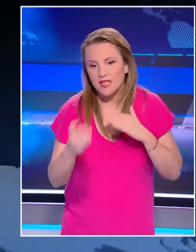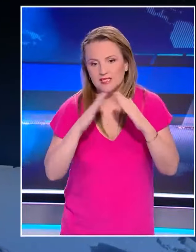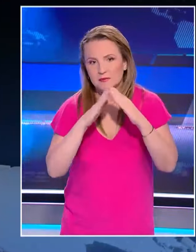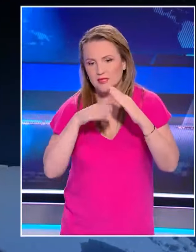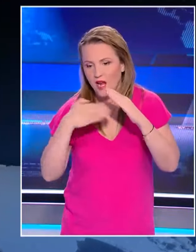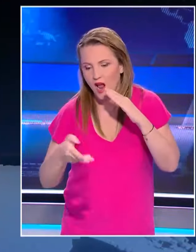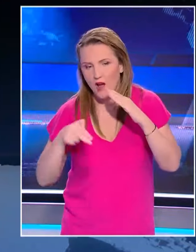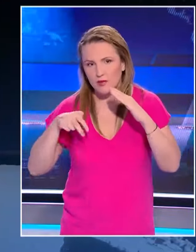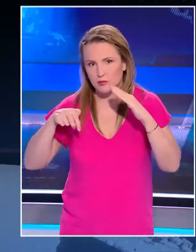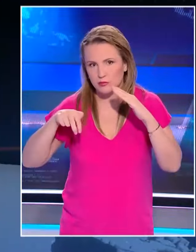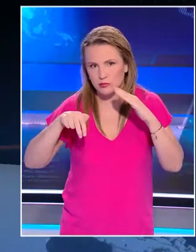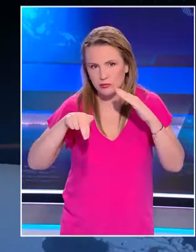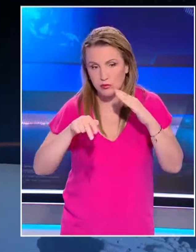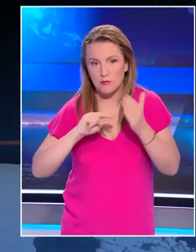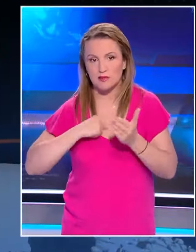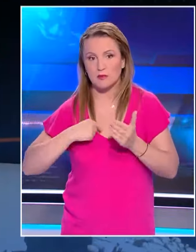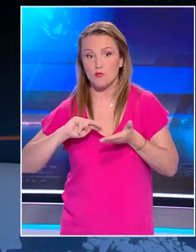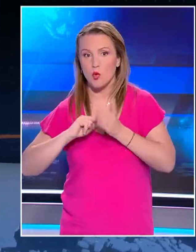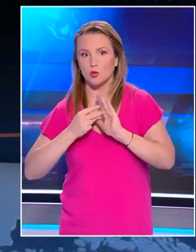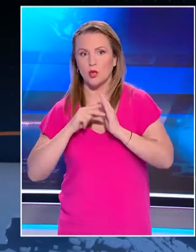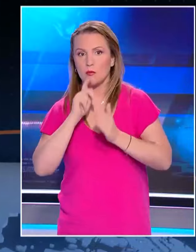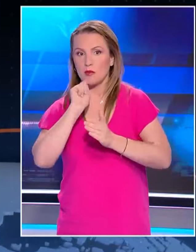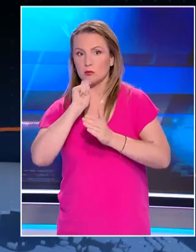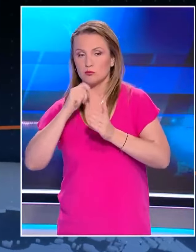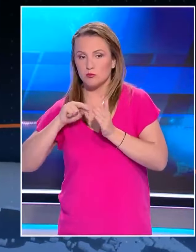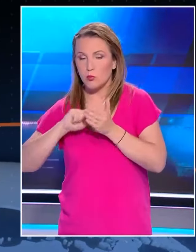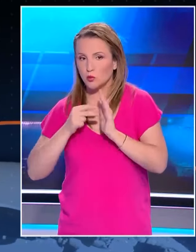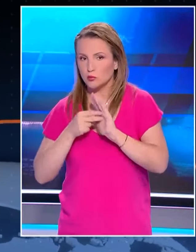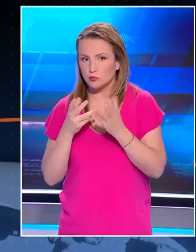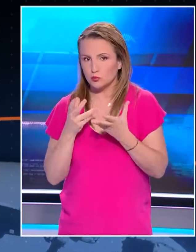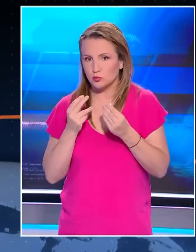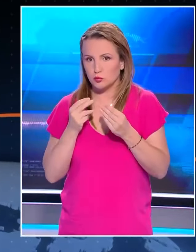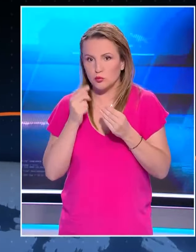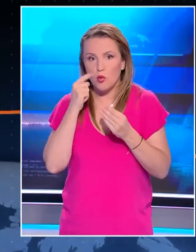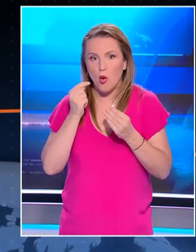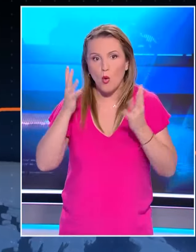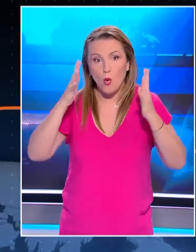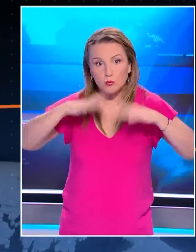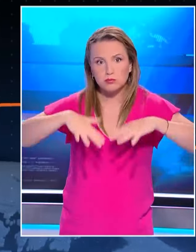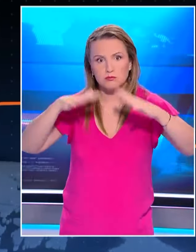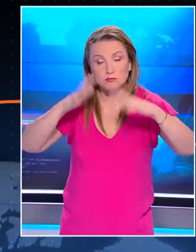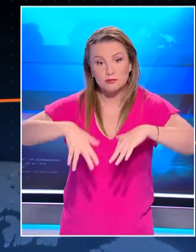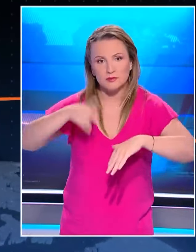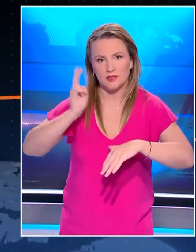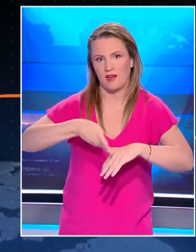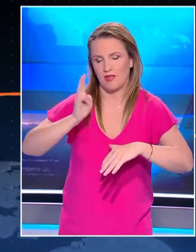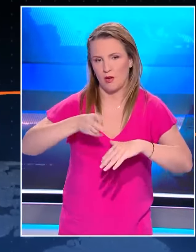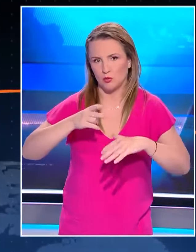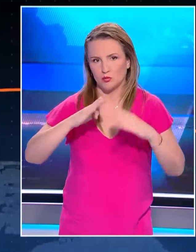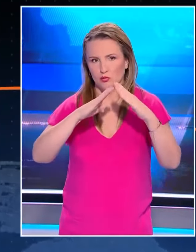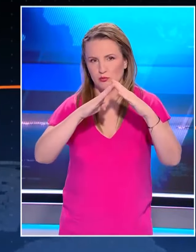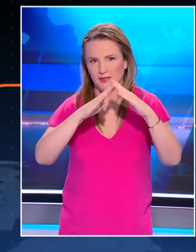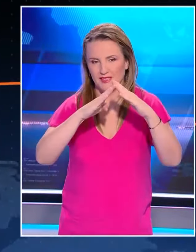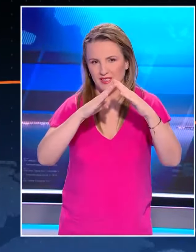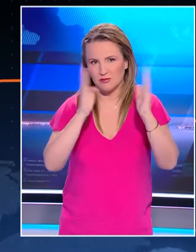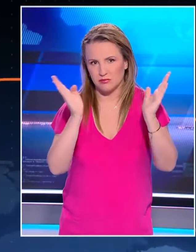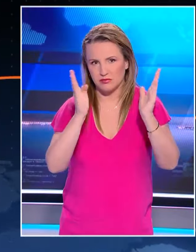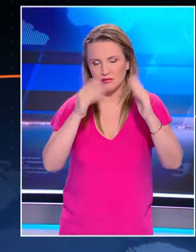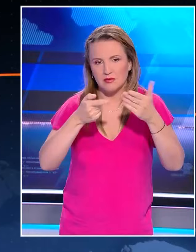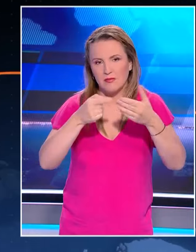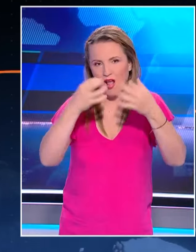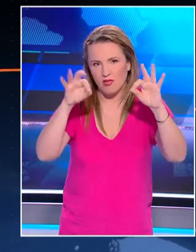σπιτιού με ιδιαίτερη προσοχή, καθώς όπως βλέπετε εδώ έχουν υποχωρήσει τα πάντα. Έχει σηκωθεί, πιθανόν από